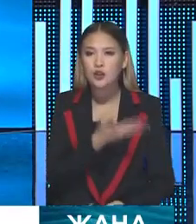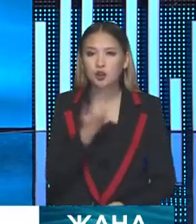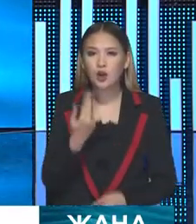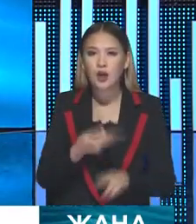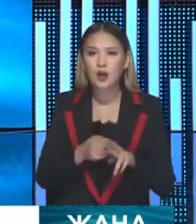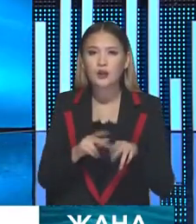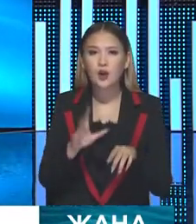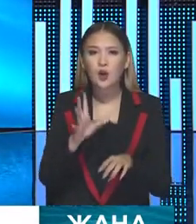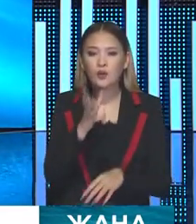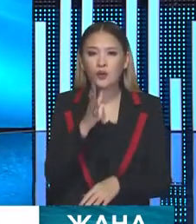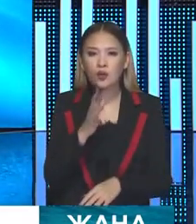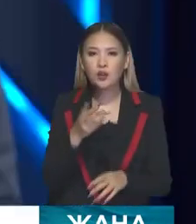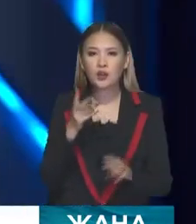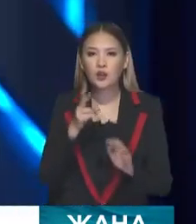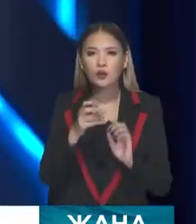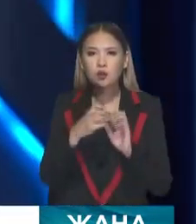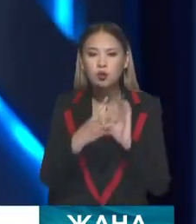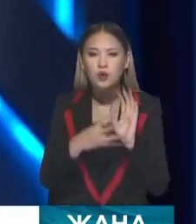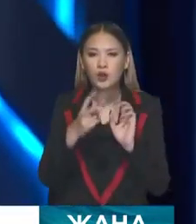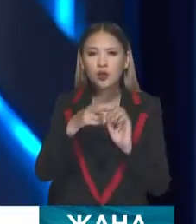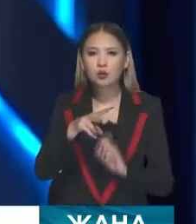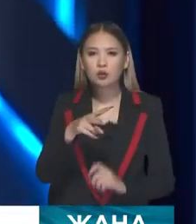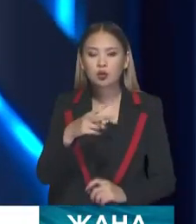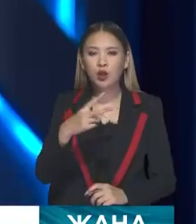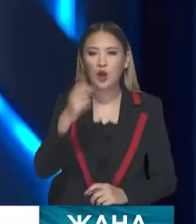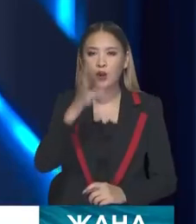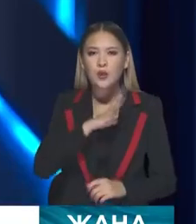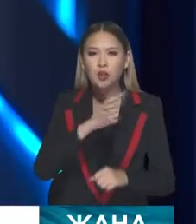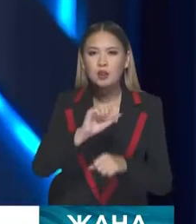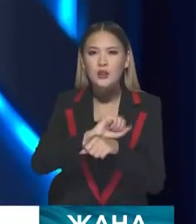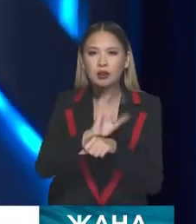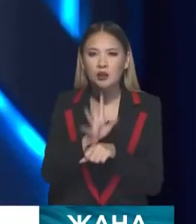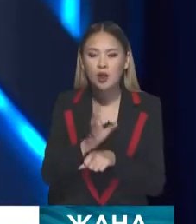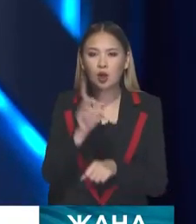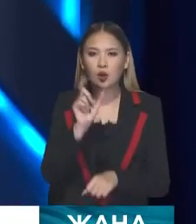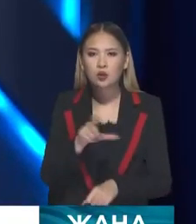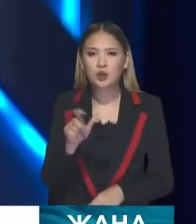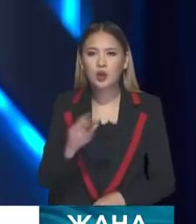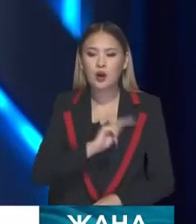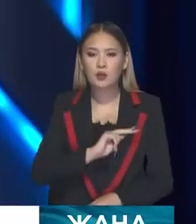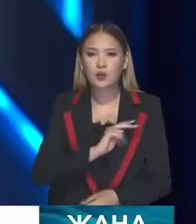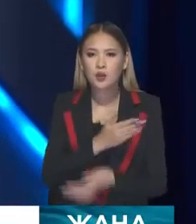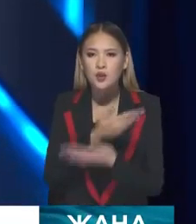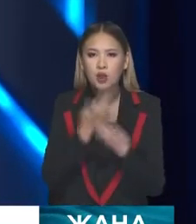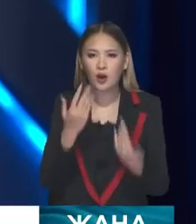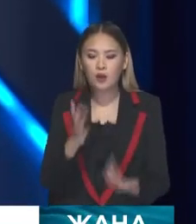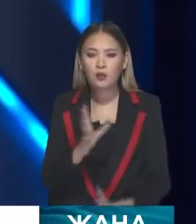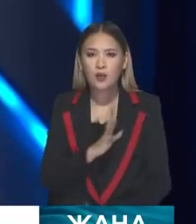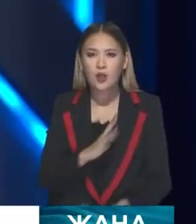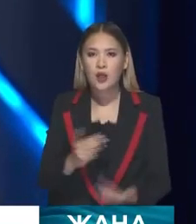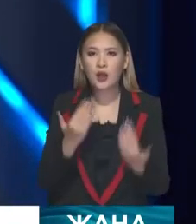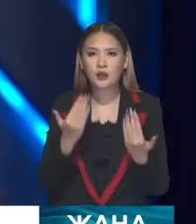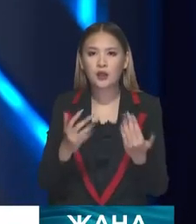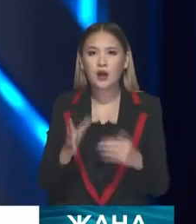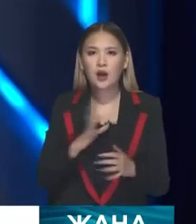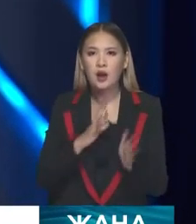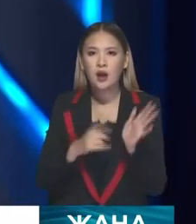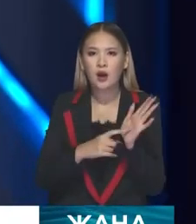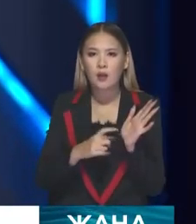уақытта білесіз, 2019-20 жыл, 21 жыл пандемия болды. Жұмыс істеген жоқ мердігерлер. Бізде мысалға қазіргі айтып отқан Қарағанды,